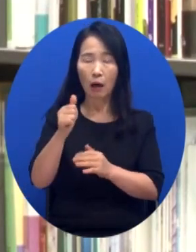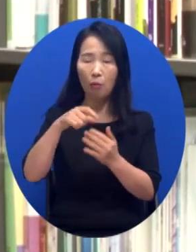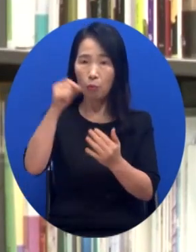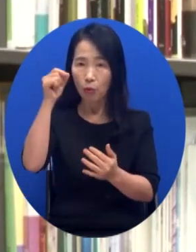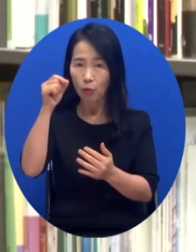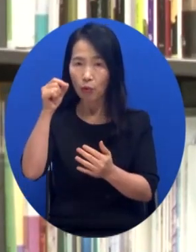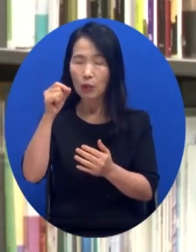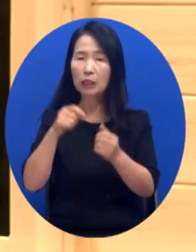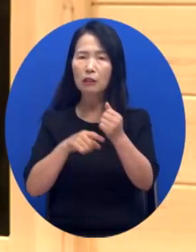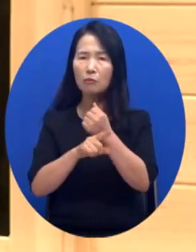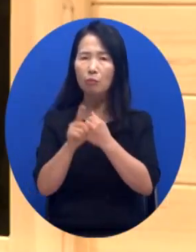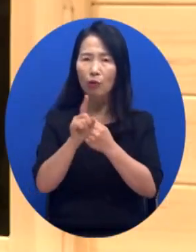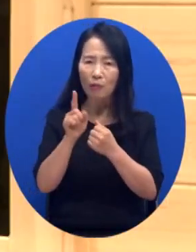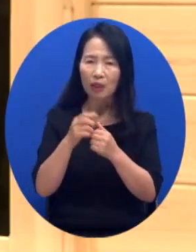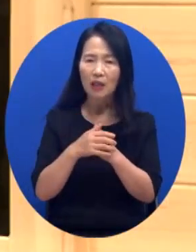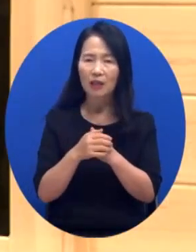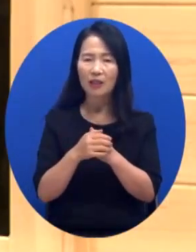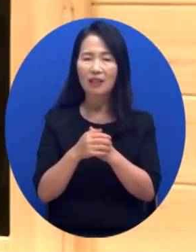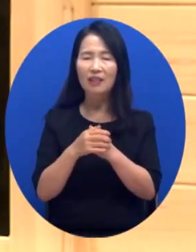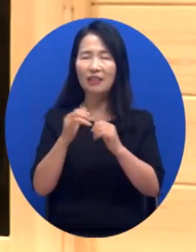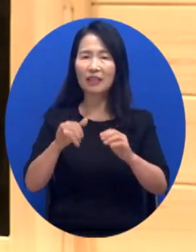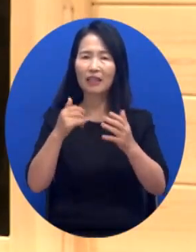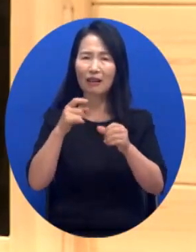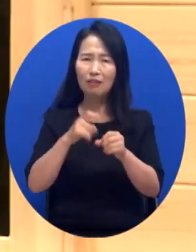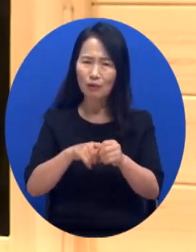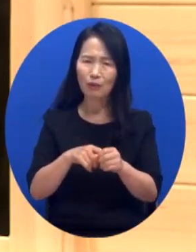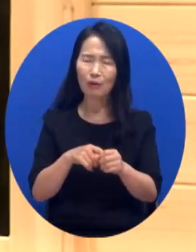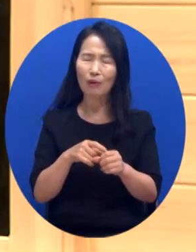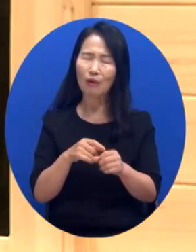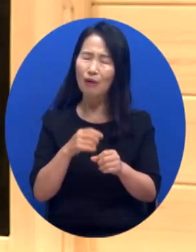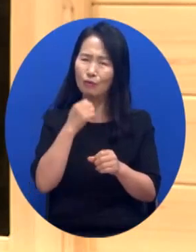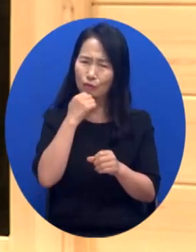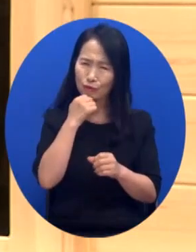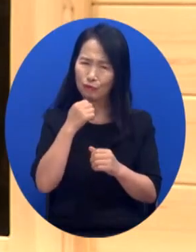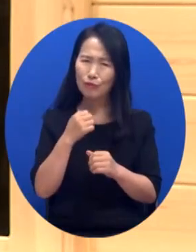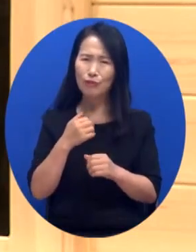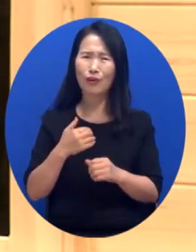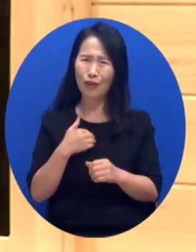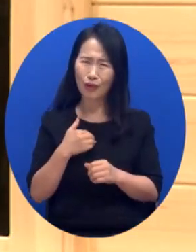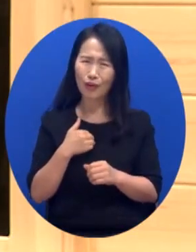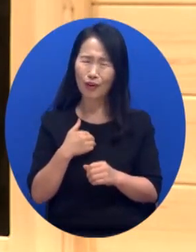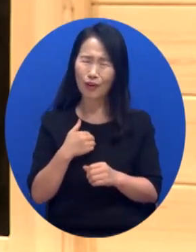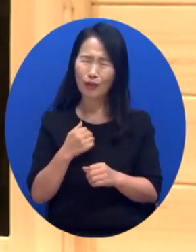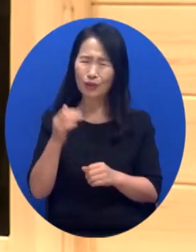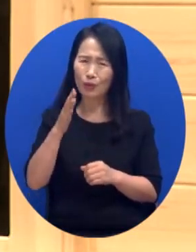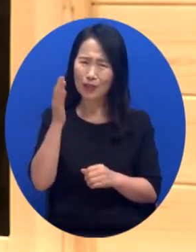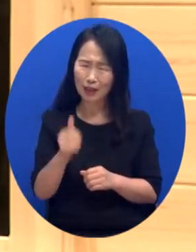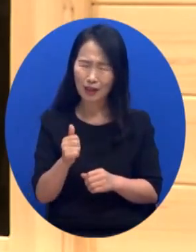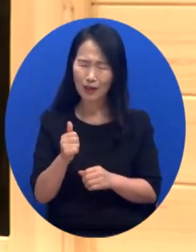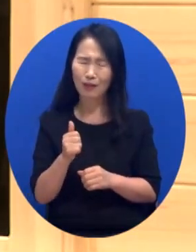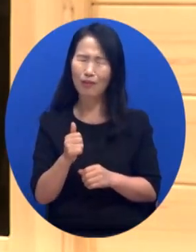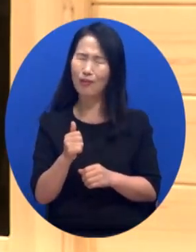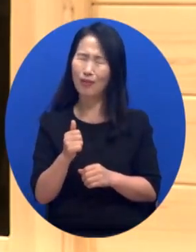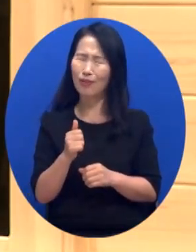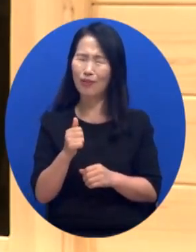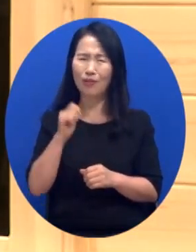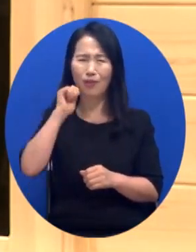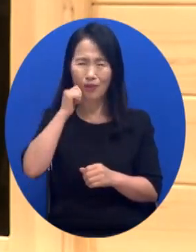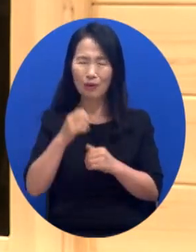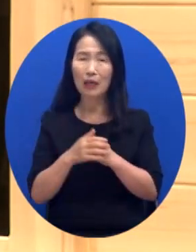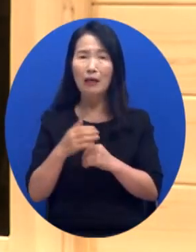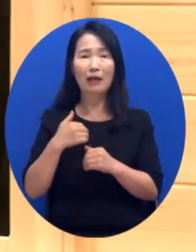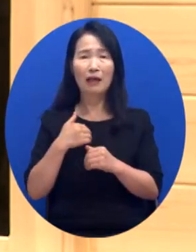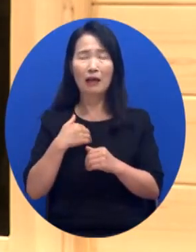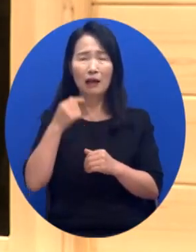의미가 있을까요? 사실 세상적으로 웃기는 일이죠. 제가 총회장이 된다. 저는 시종일관 비주리의